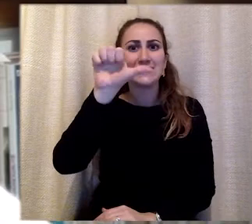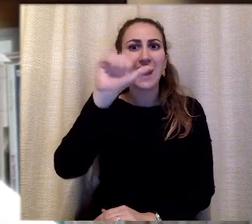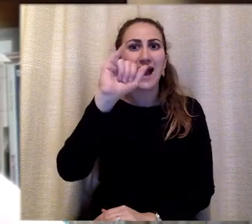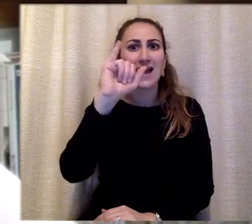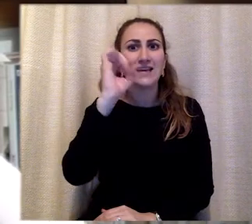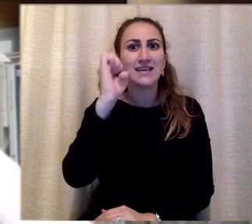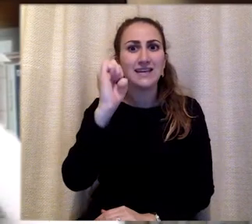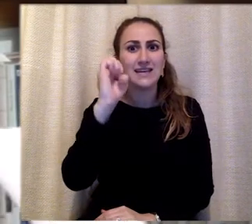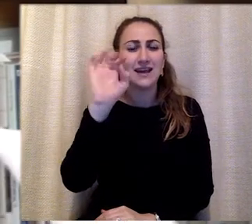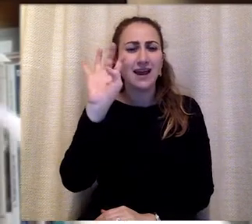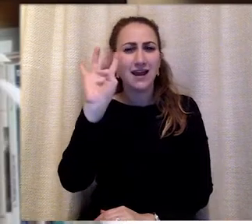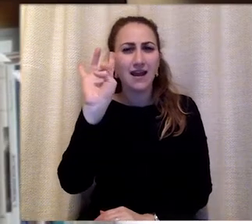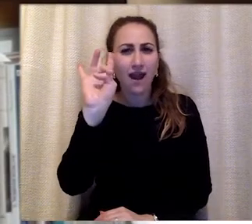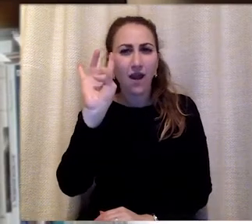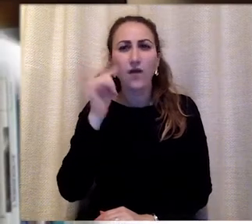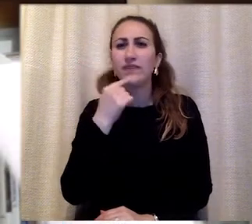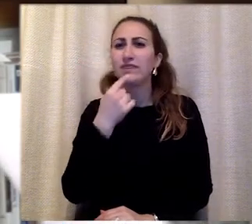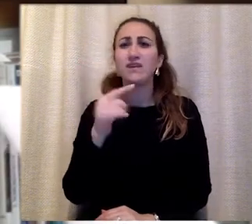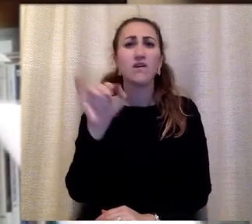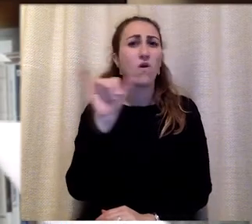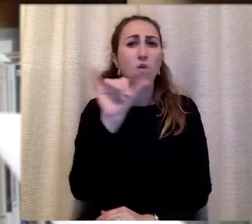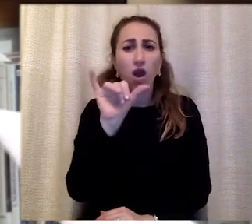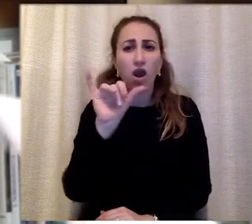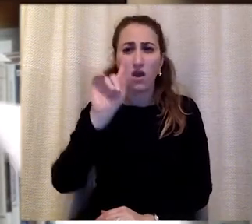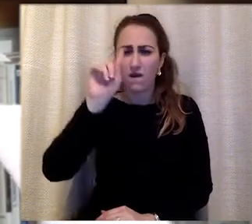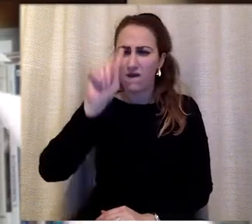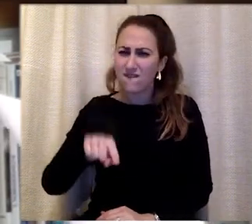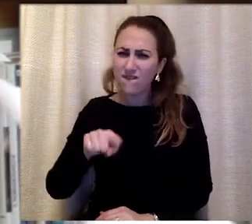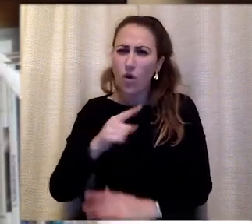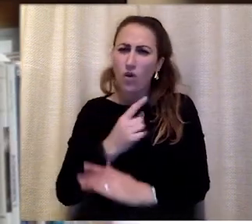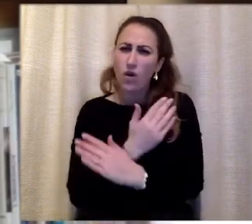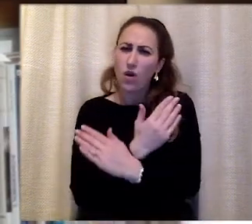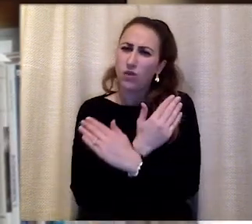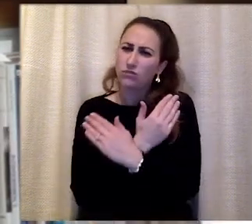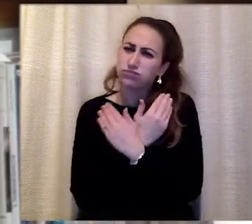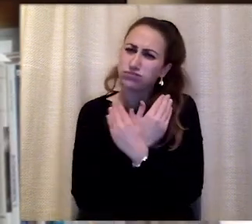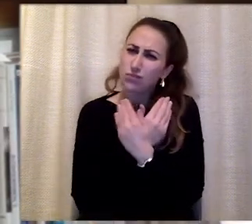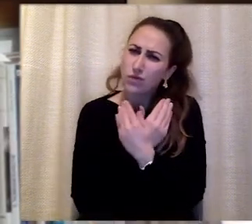voir une période de colère de Dieu,